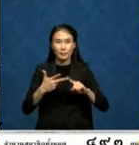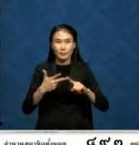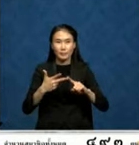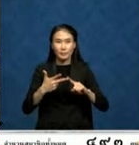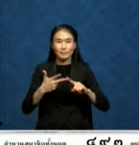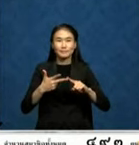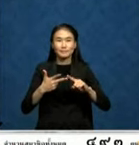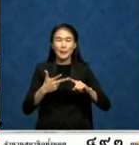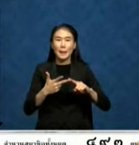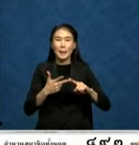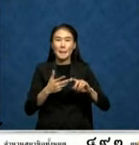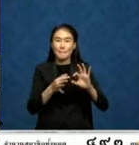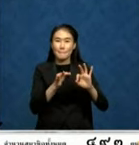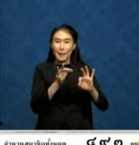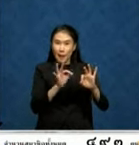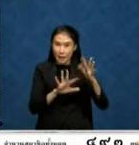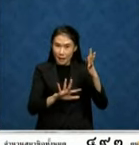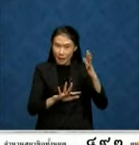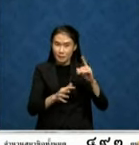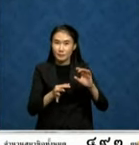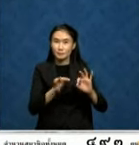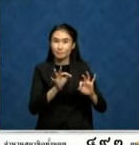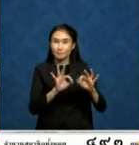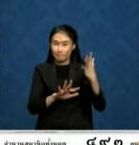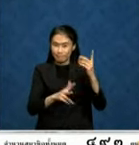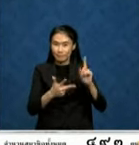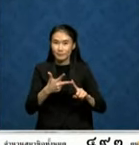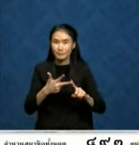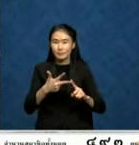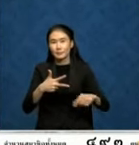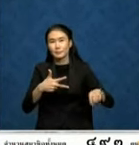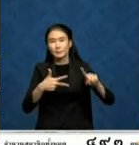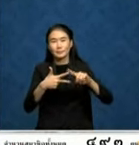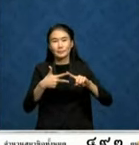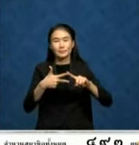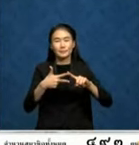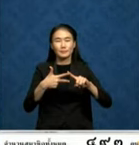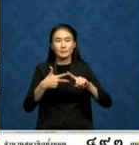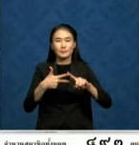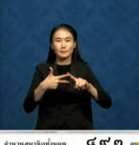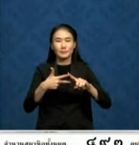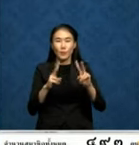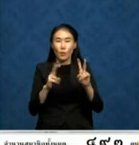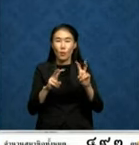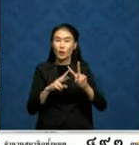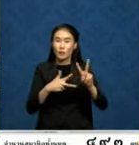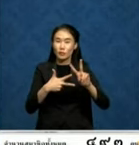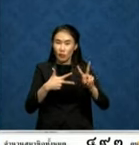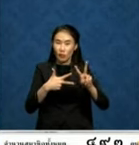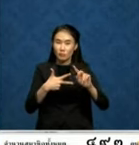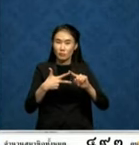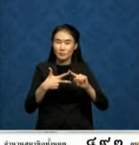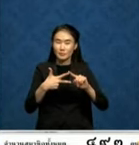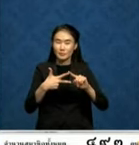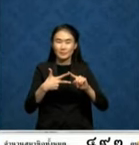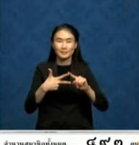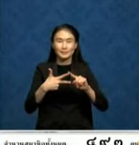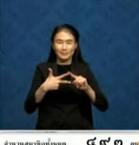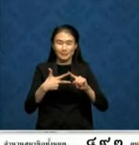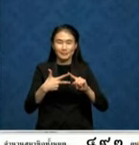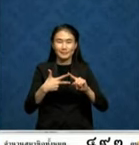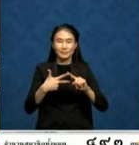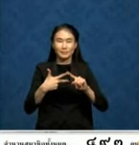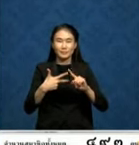transition นะครับ and climate change นะครับแล้วก็หัวข้อที่2นะครับแล้วก็นอกจากนี้นะครับ